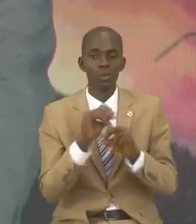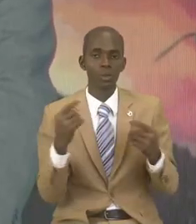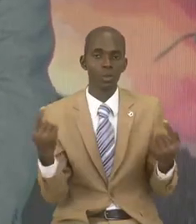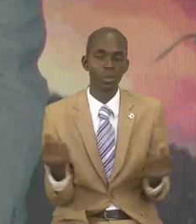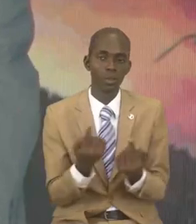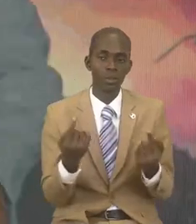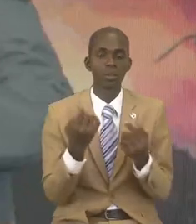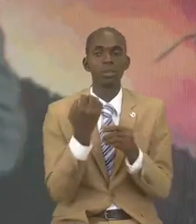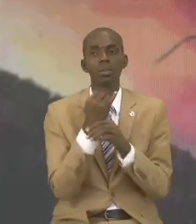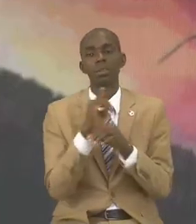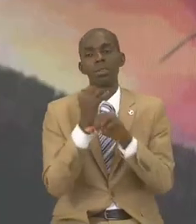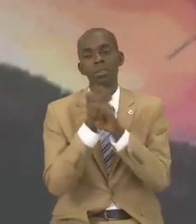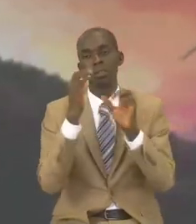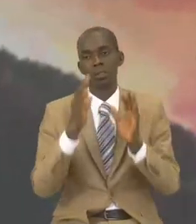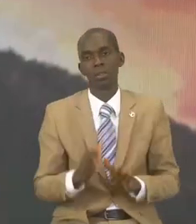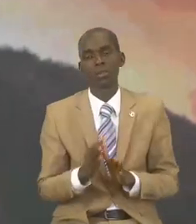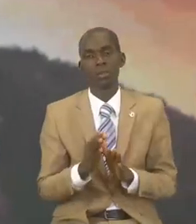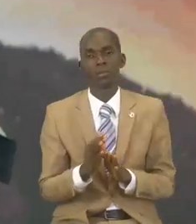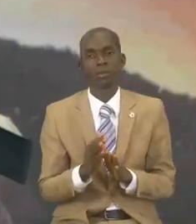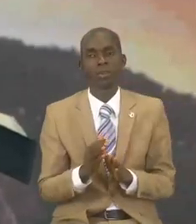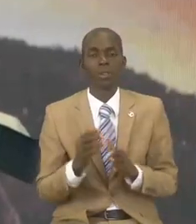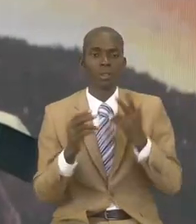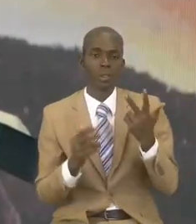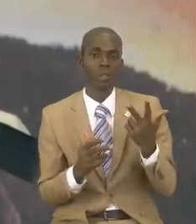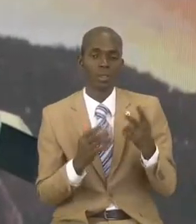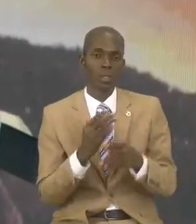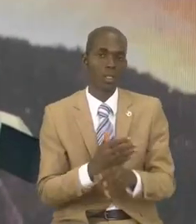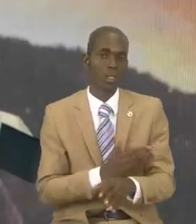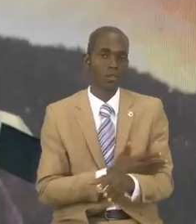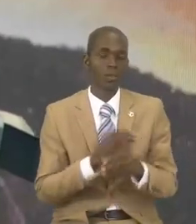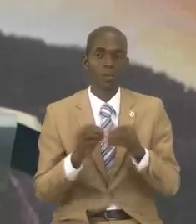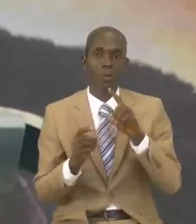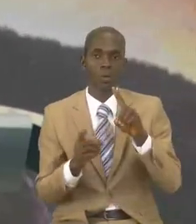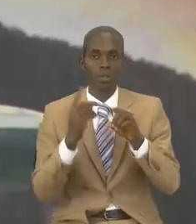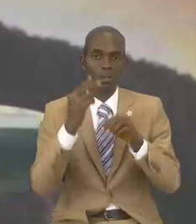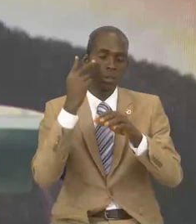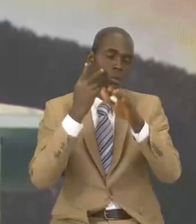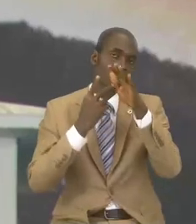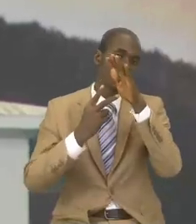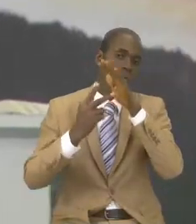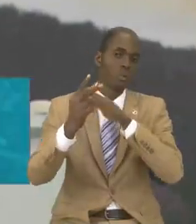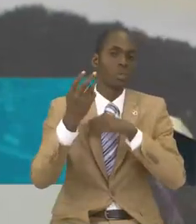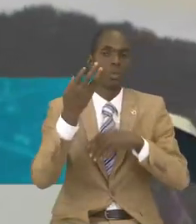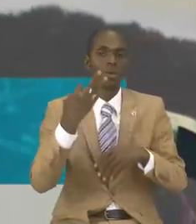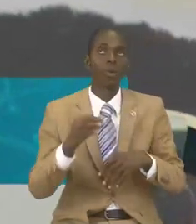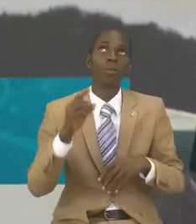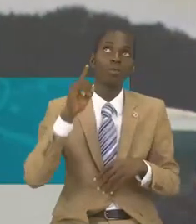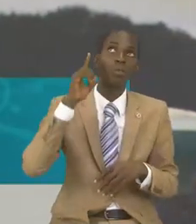du Sauveur sans péché. Il y a trois éléments. La prophétie de sa